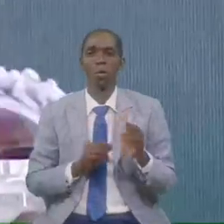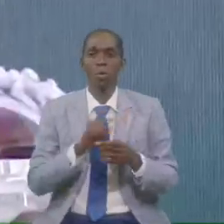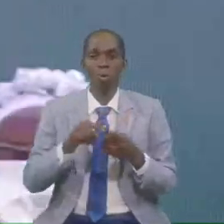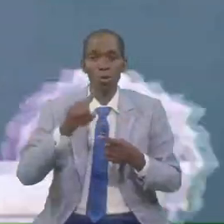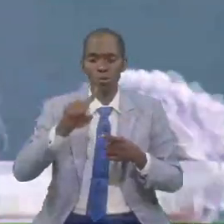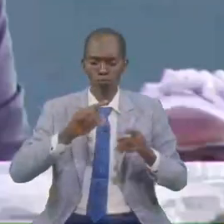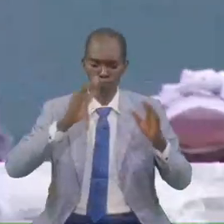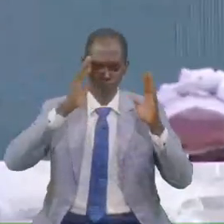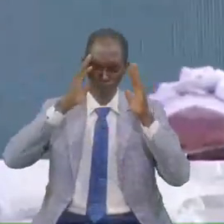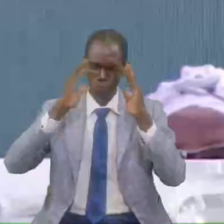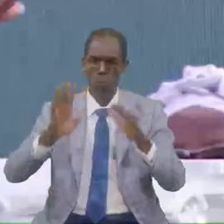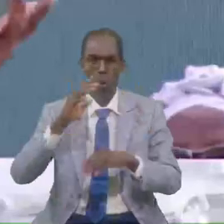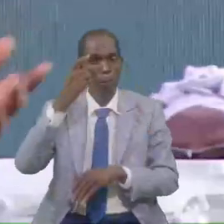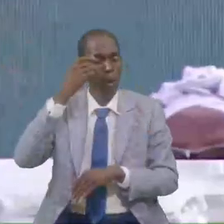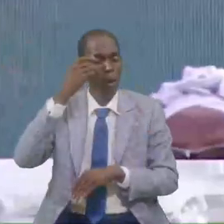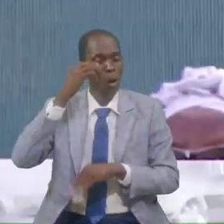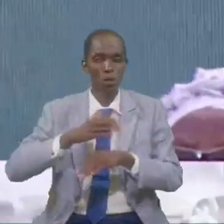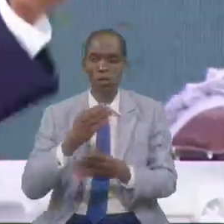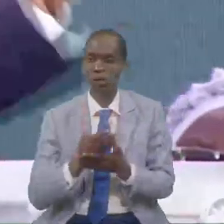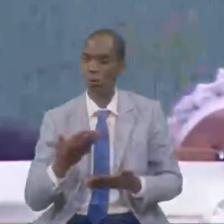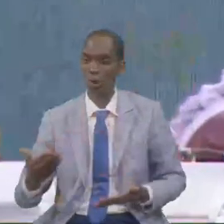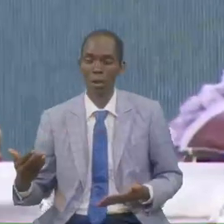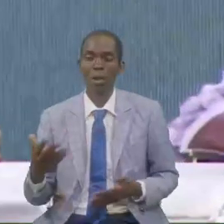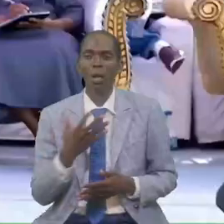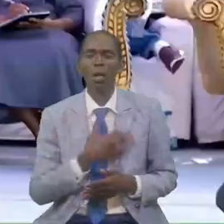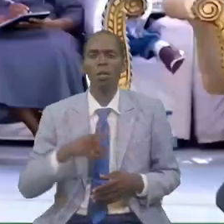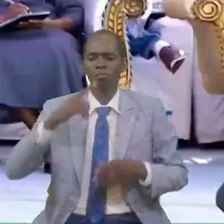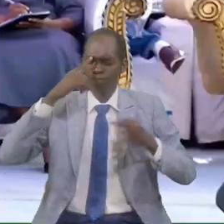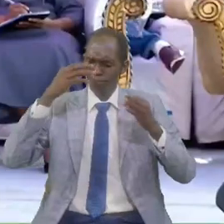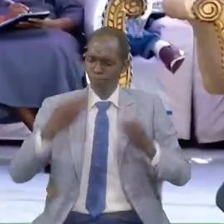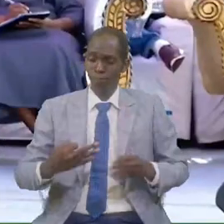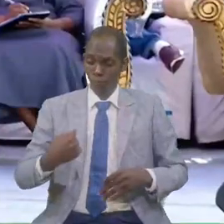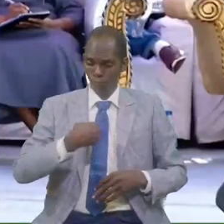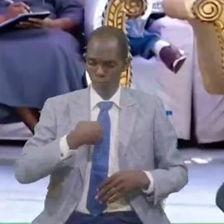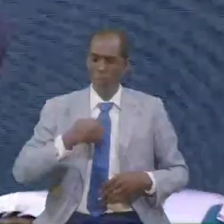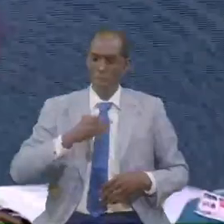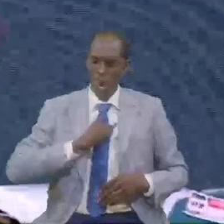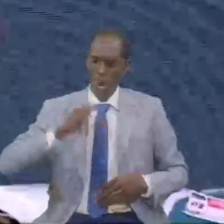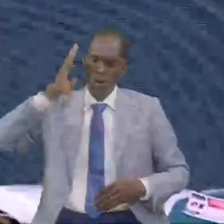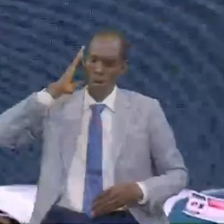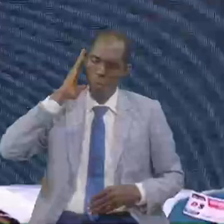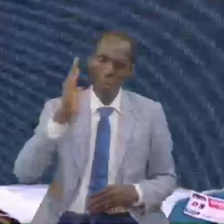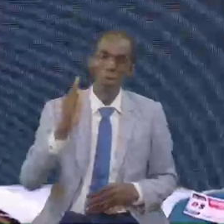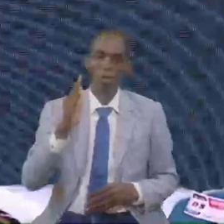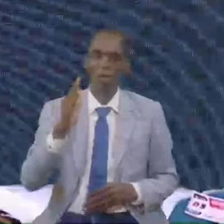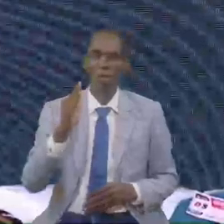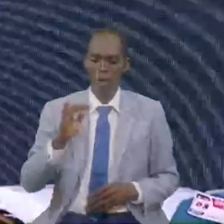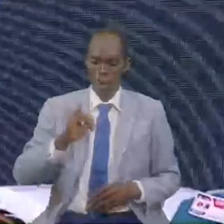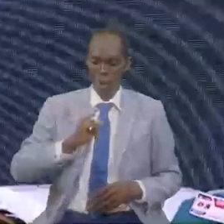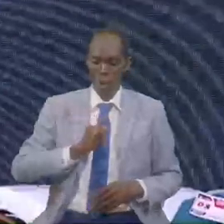Quand vous fixez votre cœur sur quelque chose, et vous dites, je le ferai.